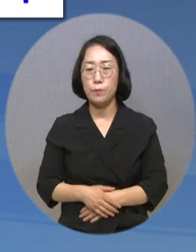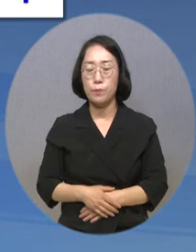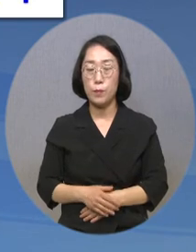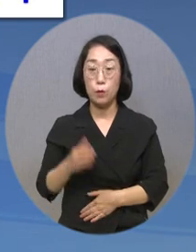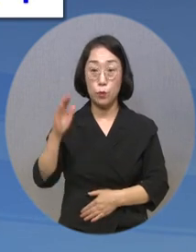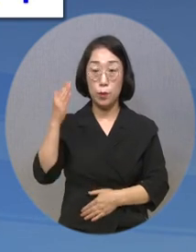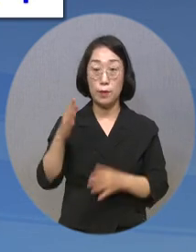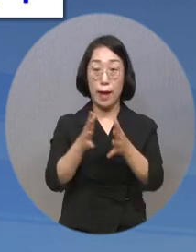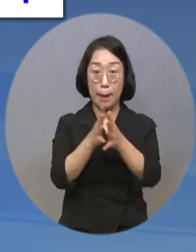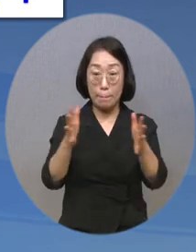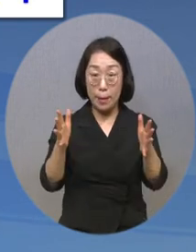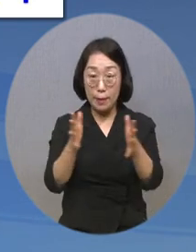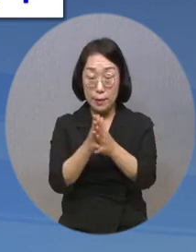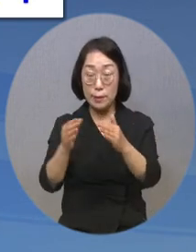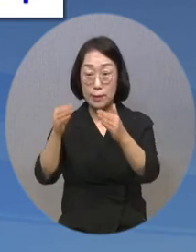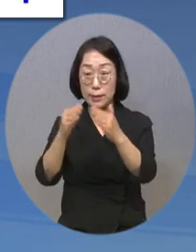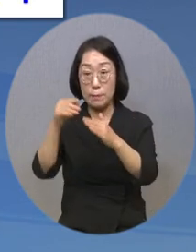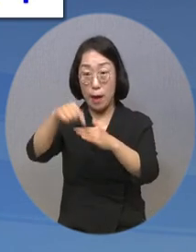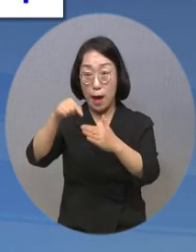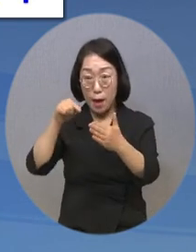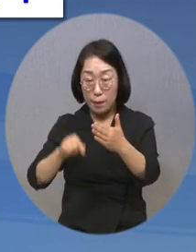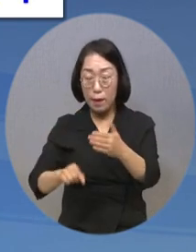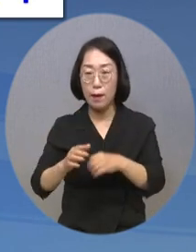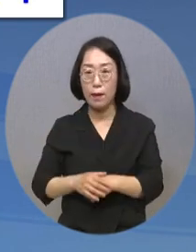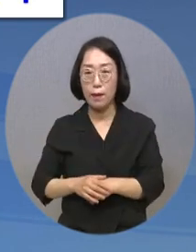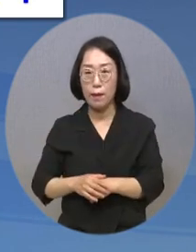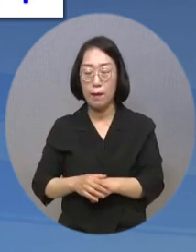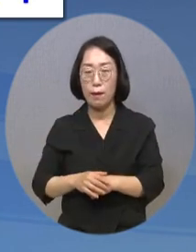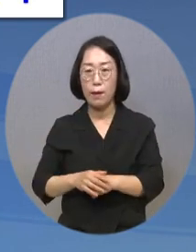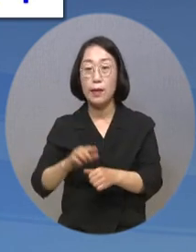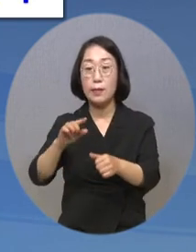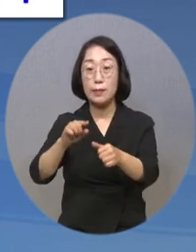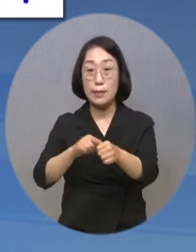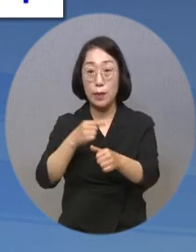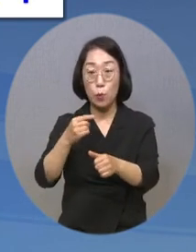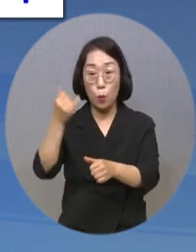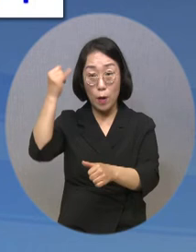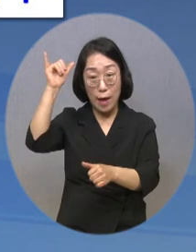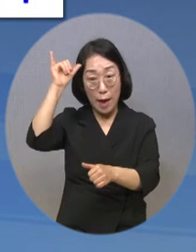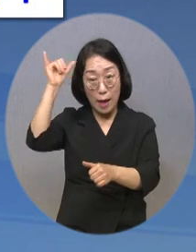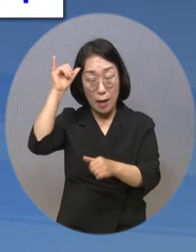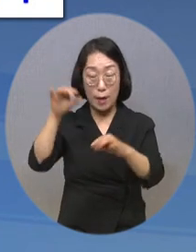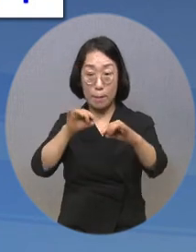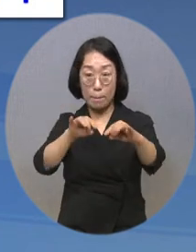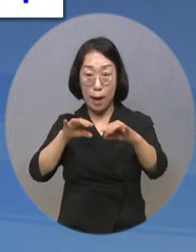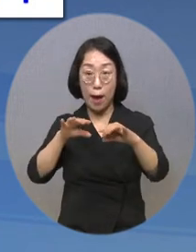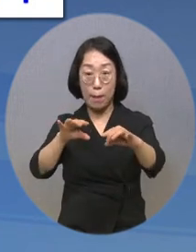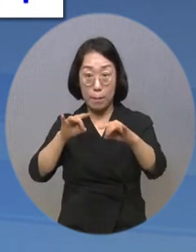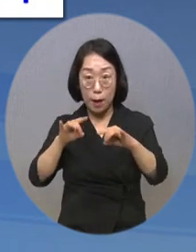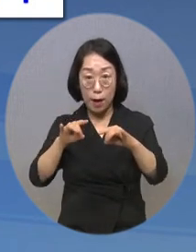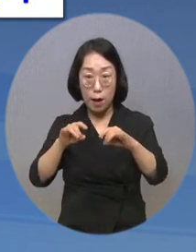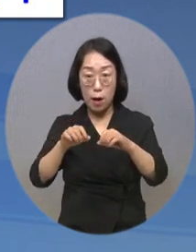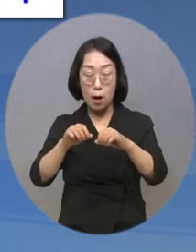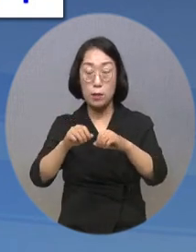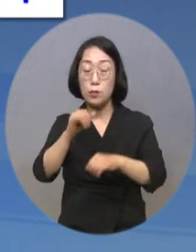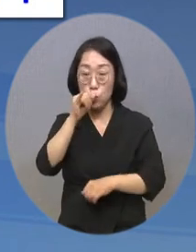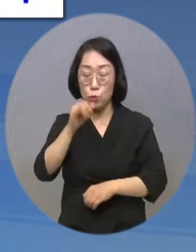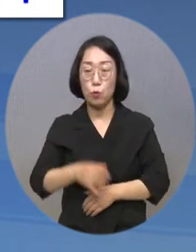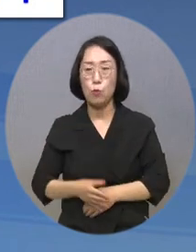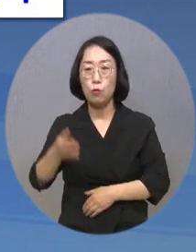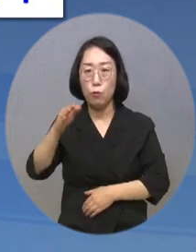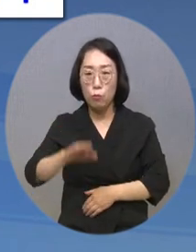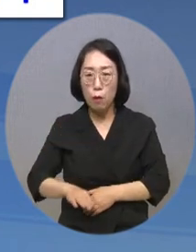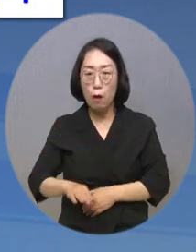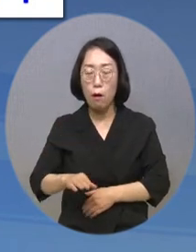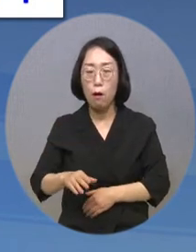최근 아파트와 주택 내외부에 일명 월패드라 불리는 지능형 홈 네트워크가 설치되고 있습니다. 하지만